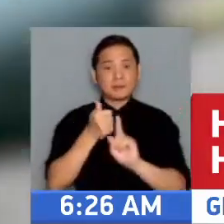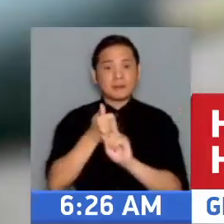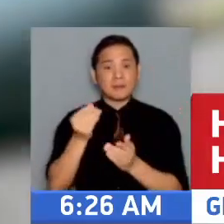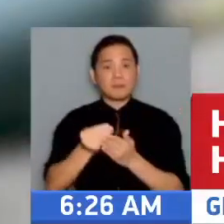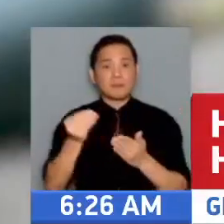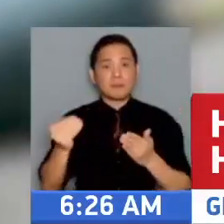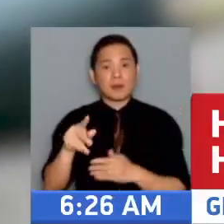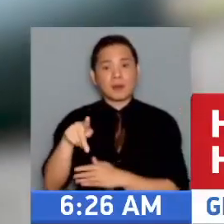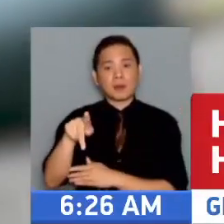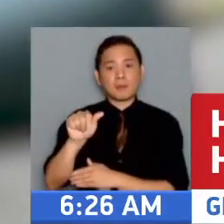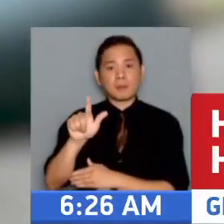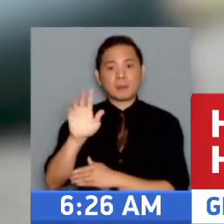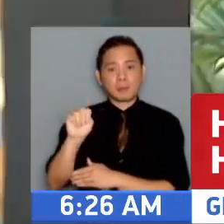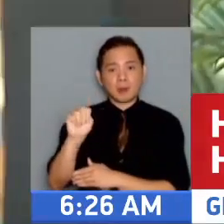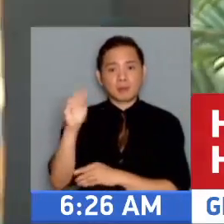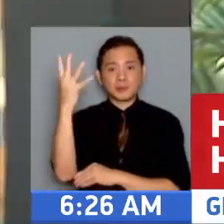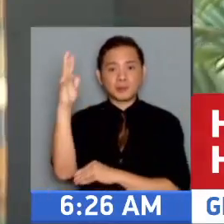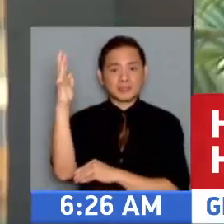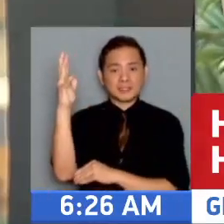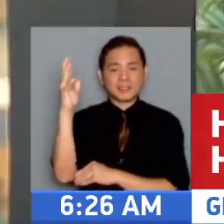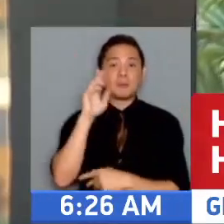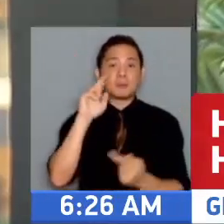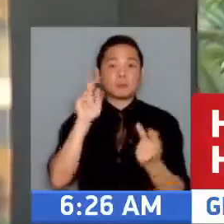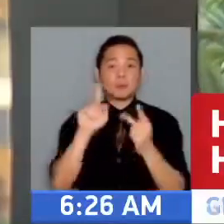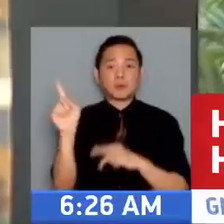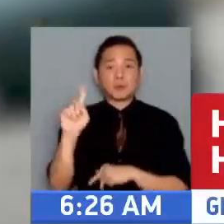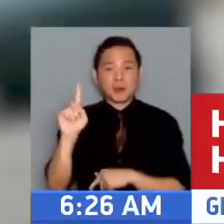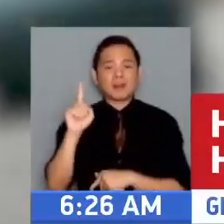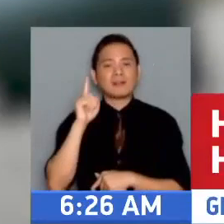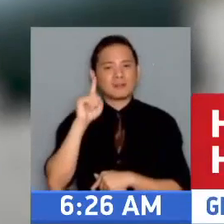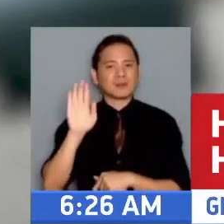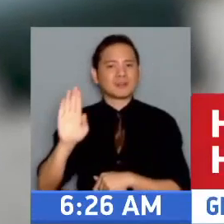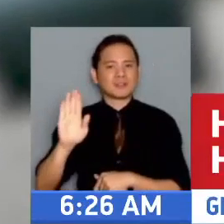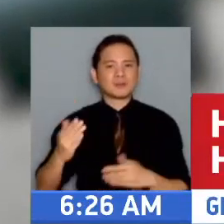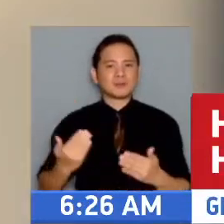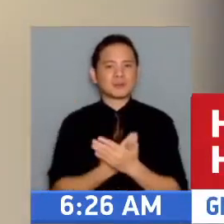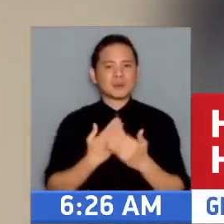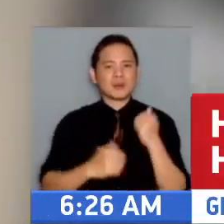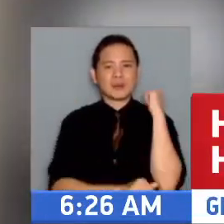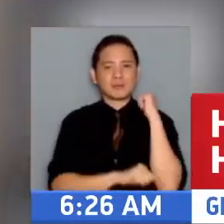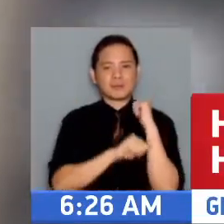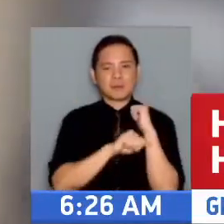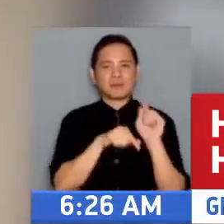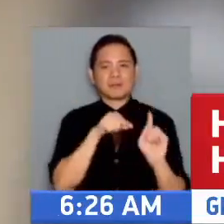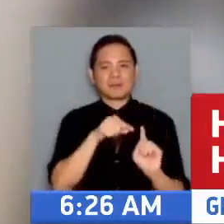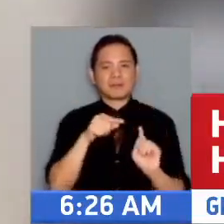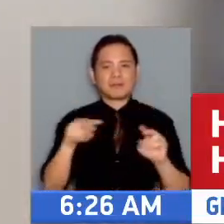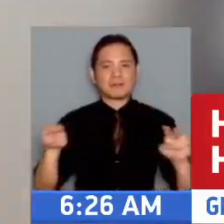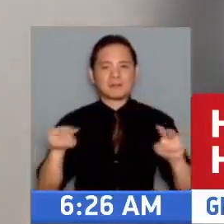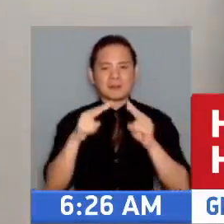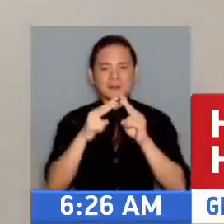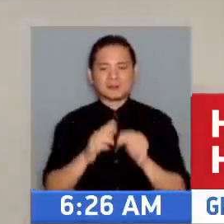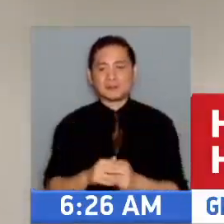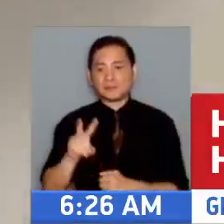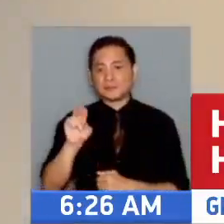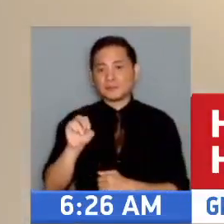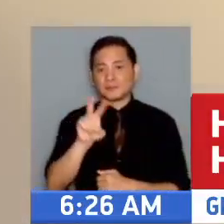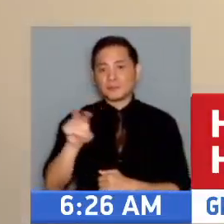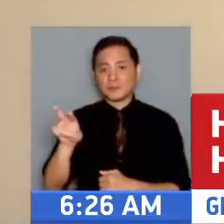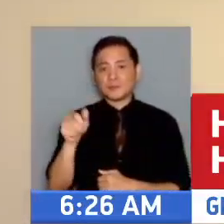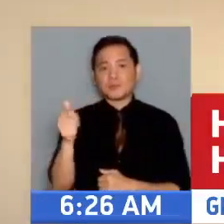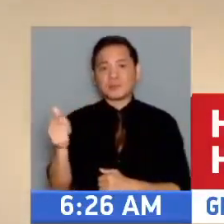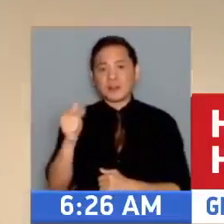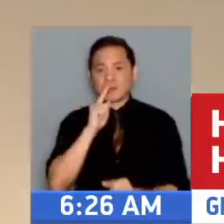tree. Para daw ito sa pag-move-in niya sa kanyang bagong apartment sa Paris. Noong 2022, kinumpirma ni Hart na bumili siya